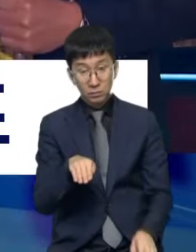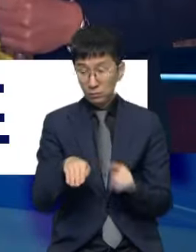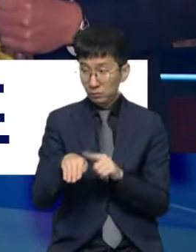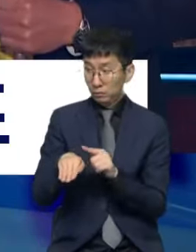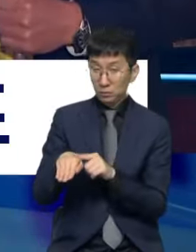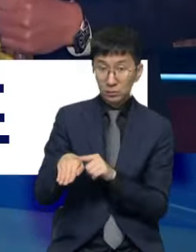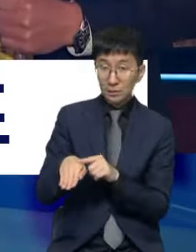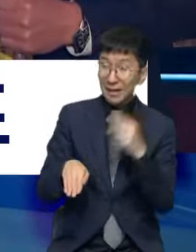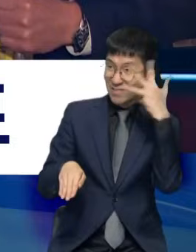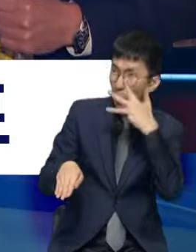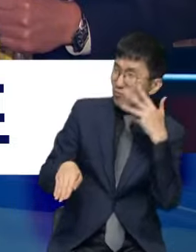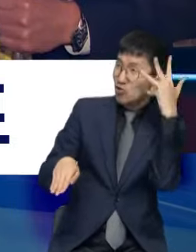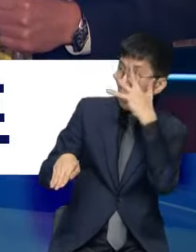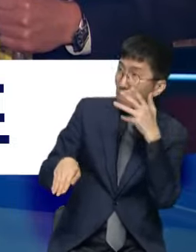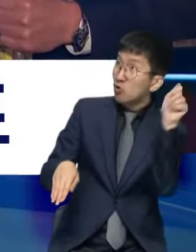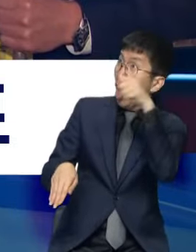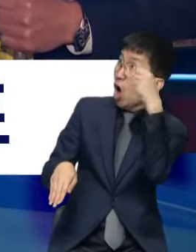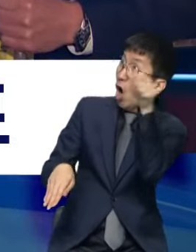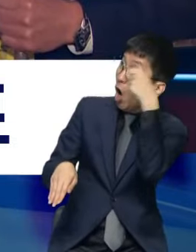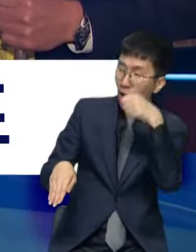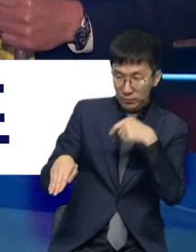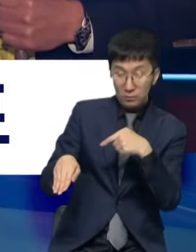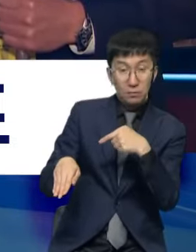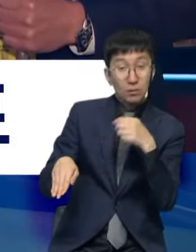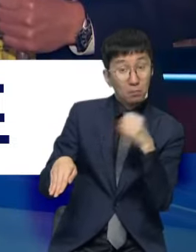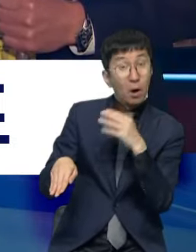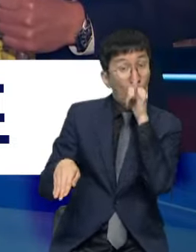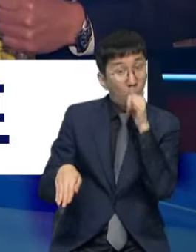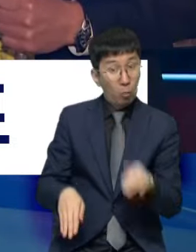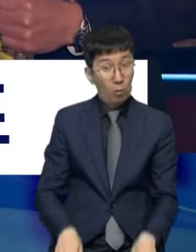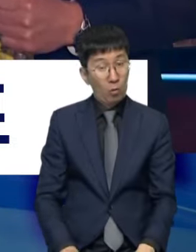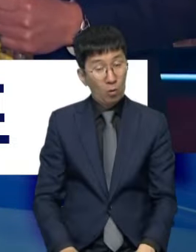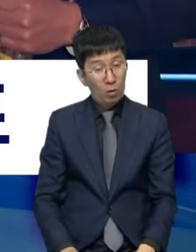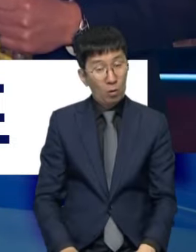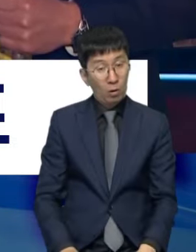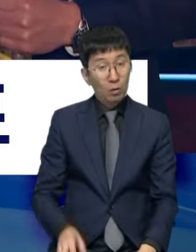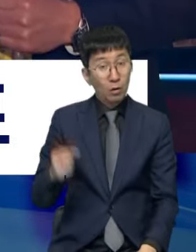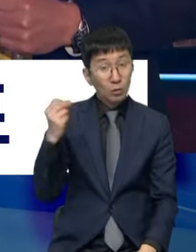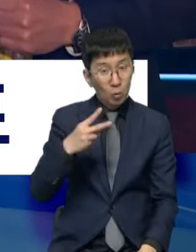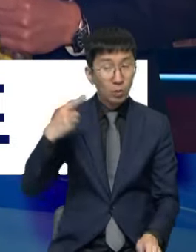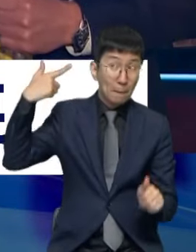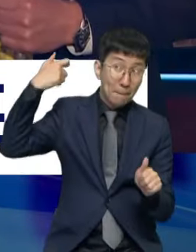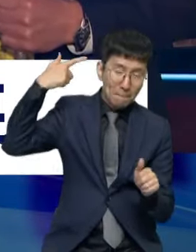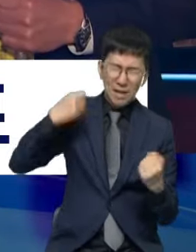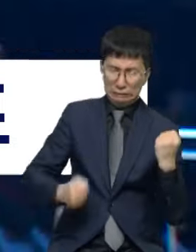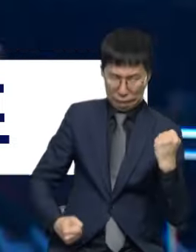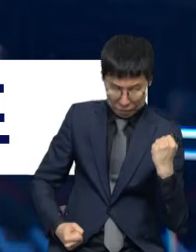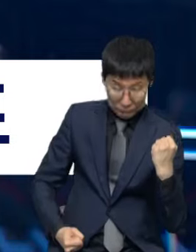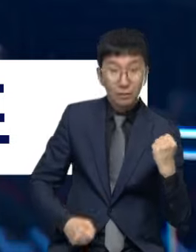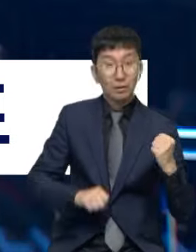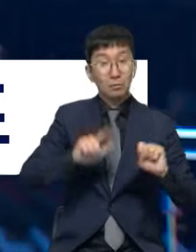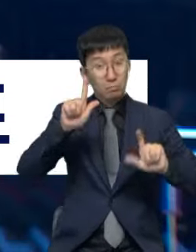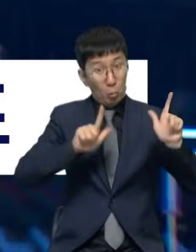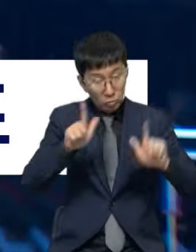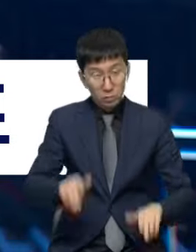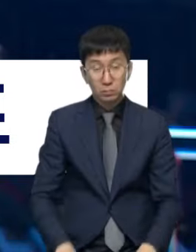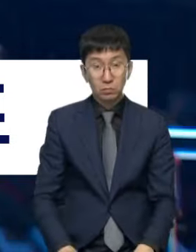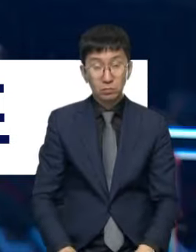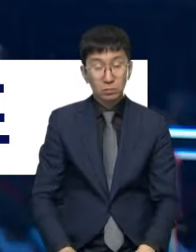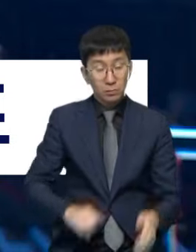창밖으로 트럼프를 외치면서 깃발을 흔드는 사람이 있는가 하면 피격 당시 주목을 들어올린 트럼프 사진과 함께 황금빛 트럼프